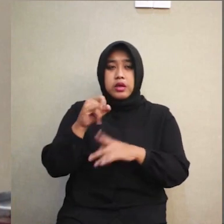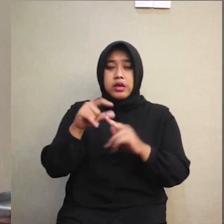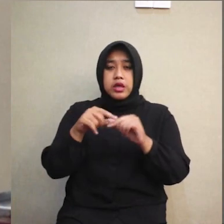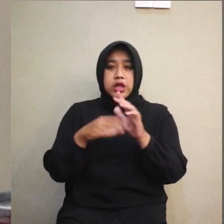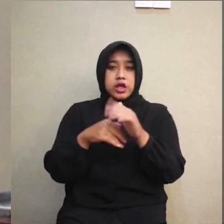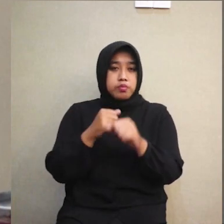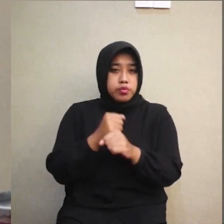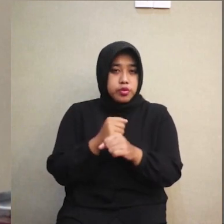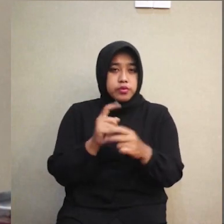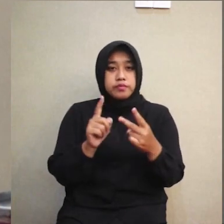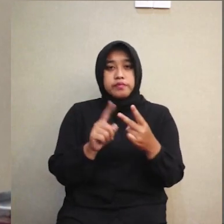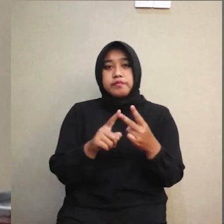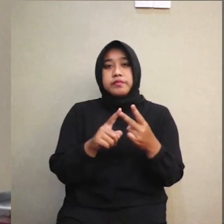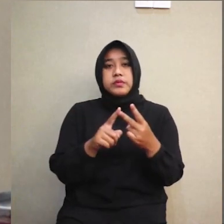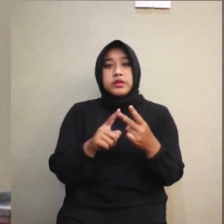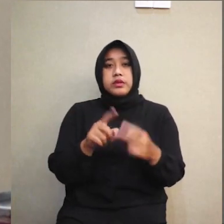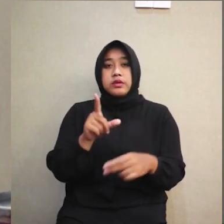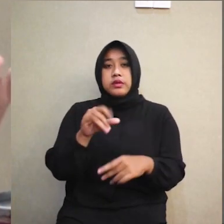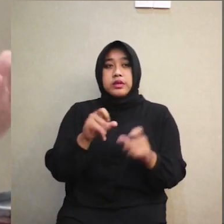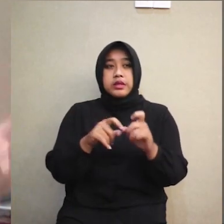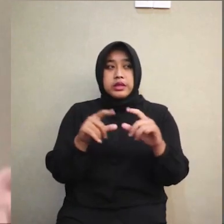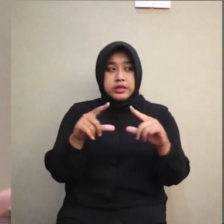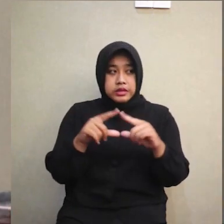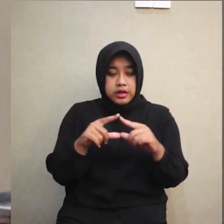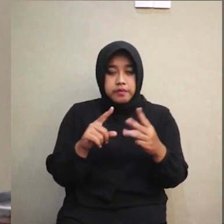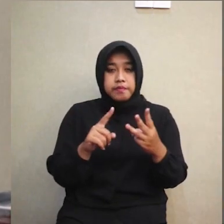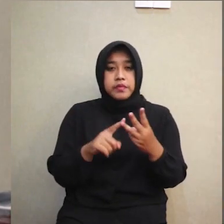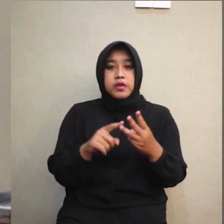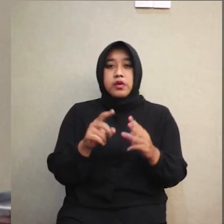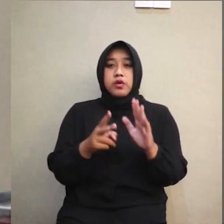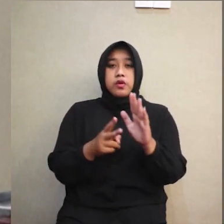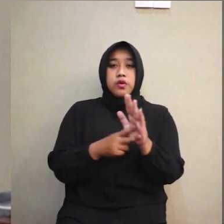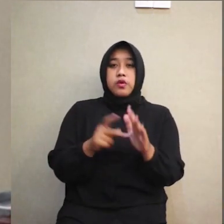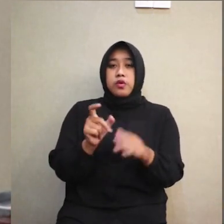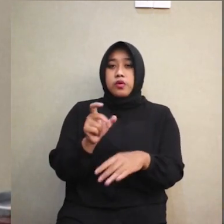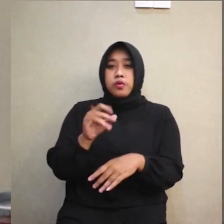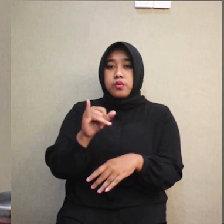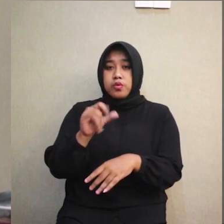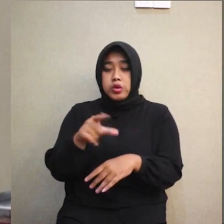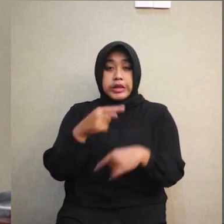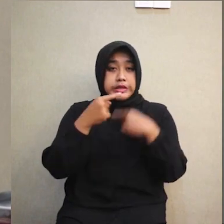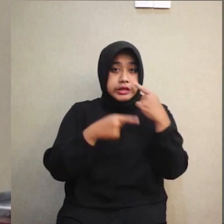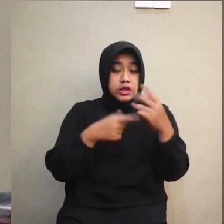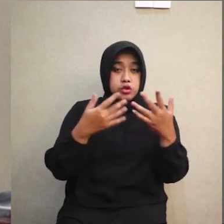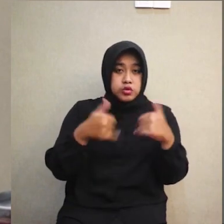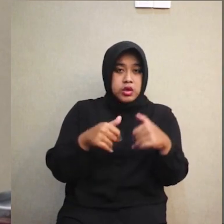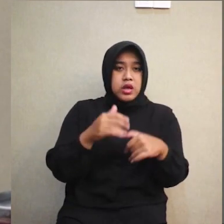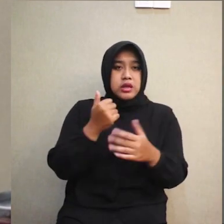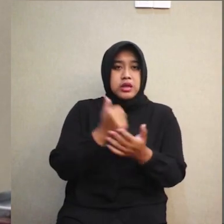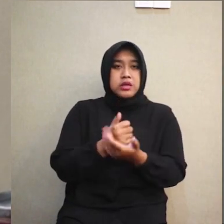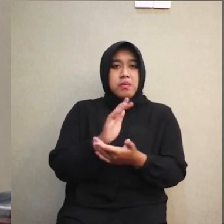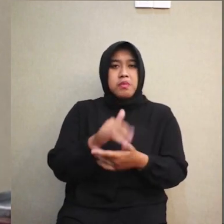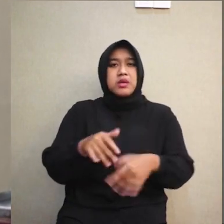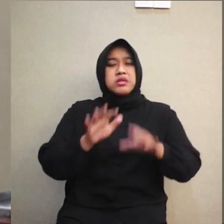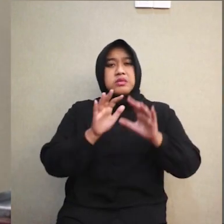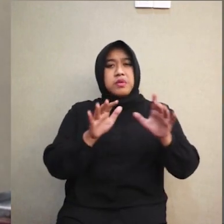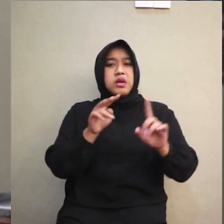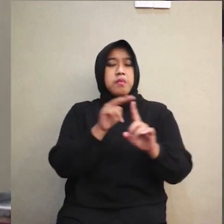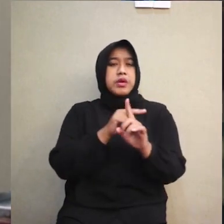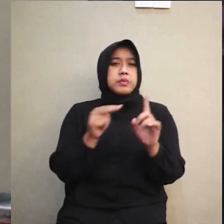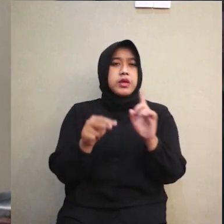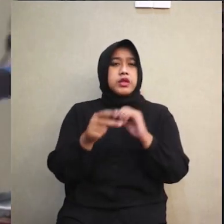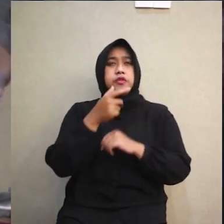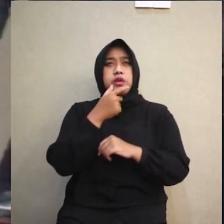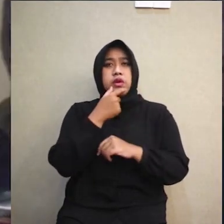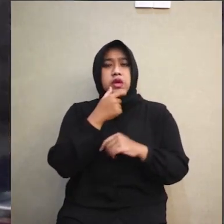Mbak Lisa Mbak Nurul juga udah cerita masih banyak perspektif